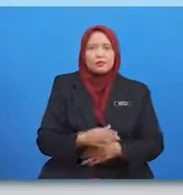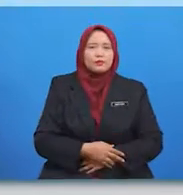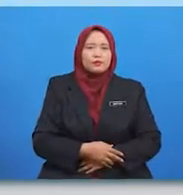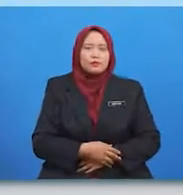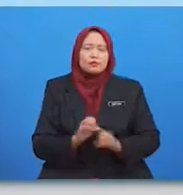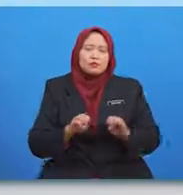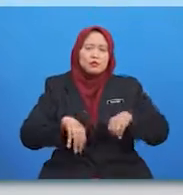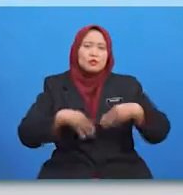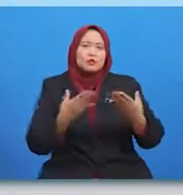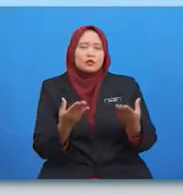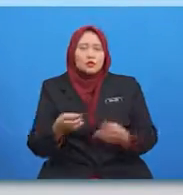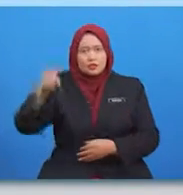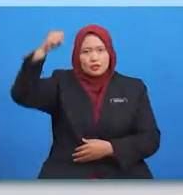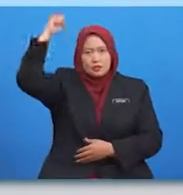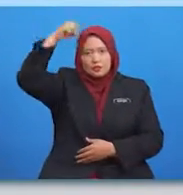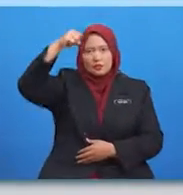sinar alfa terhasil.